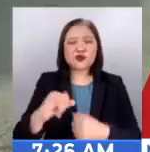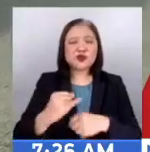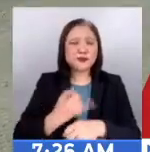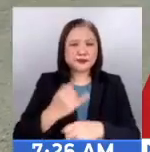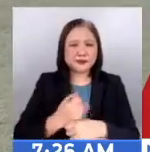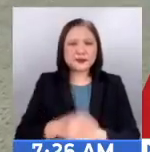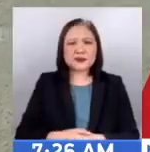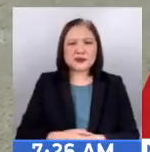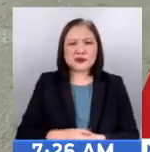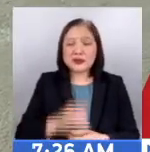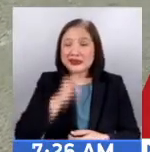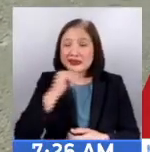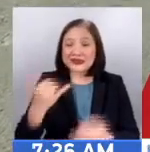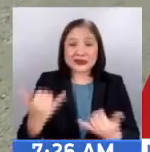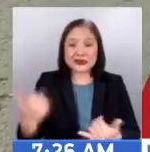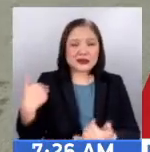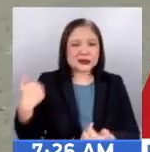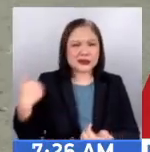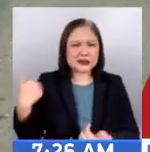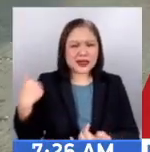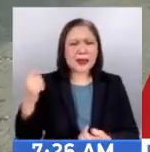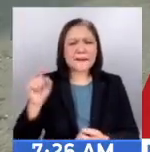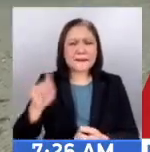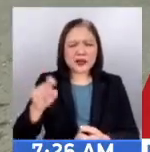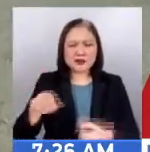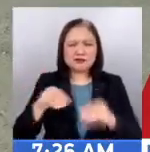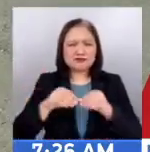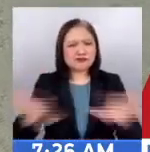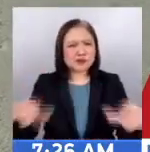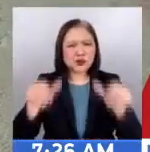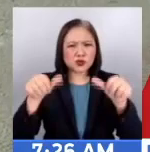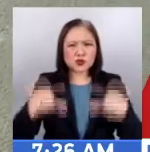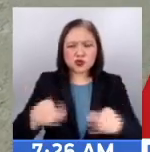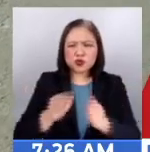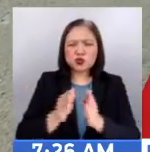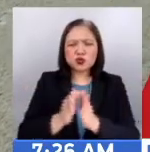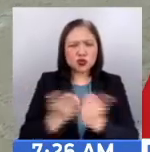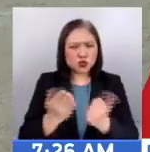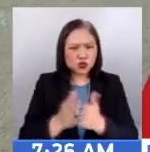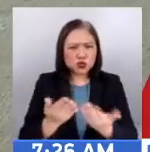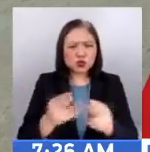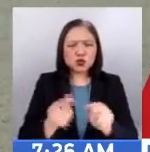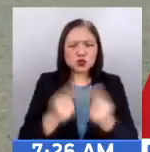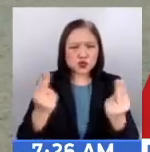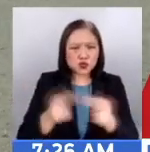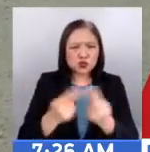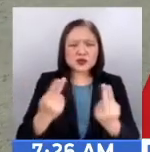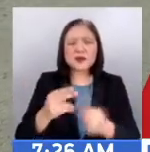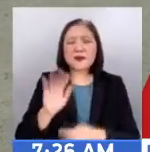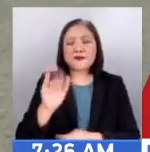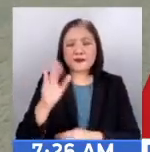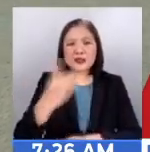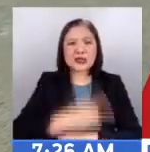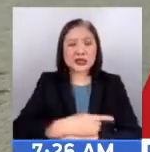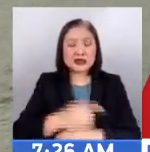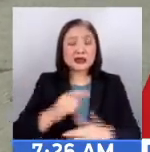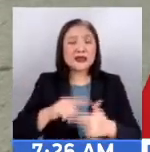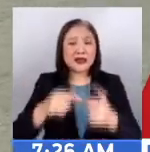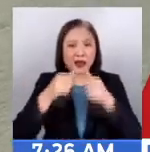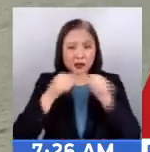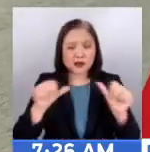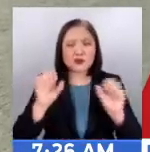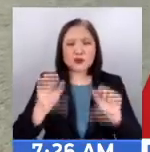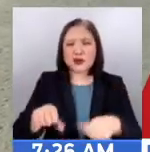pinatutupad ngayon pong araw na ito. Kailangan pa itong i-publish within 15 days, saka pa lamang i-anunsyo kung po pwede na itong ipatupad para sa ating